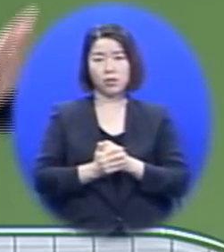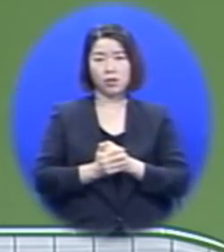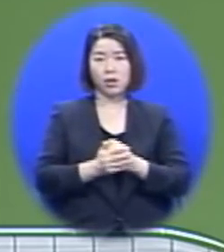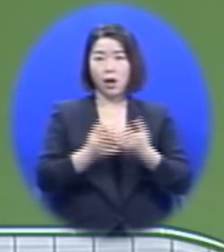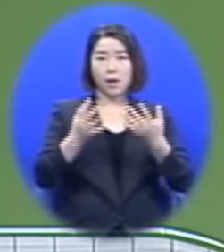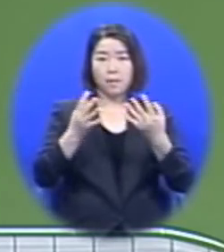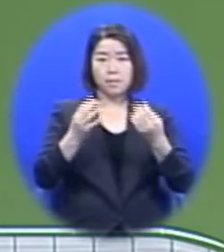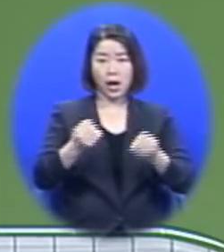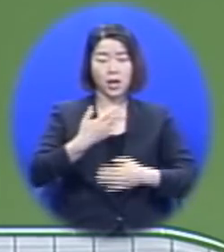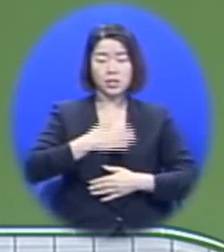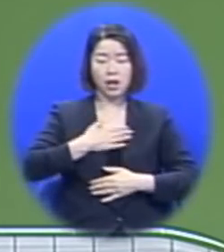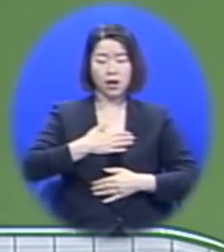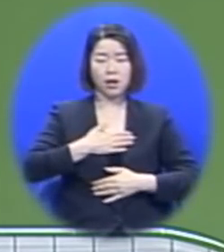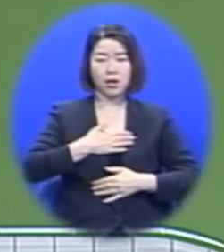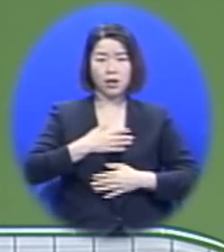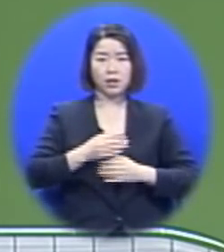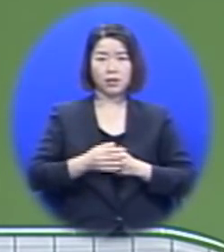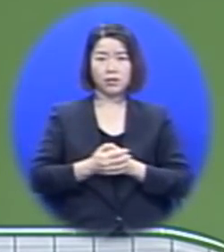많이 이제 알게도 됐습니다.